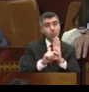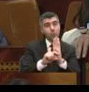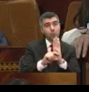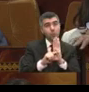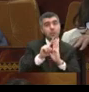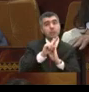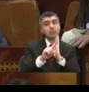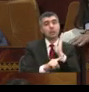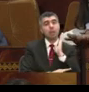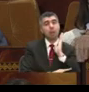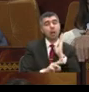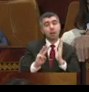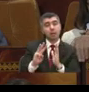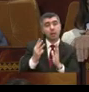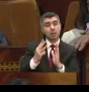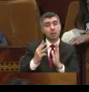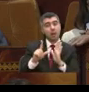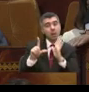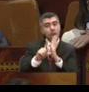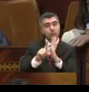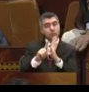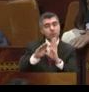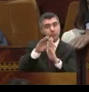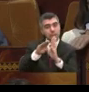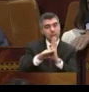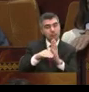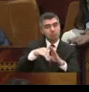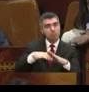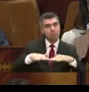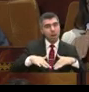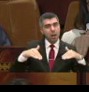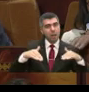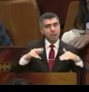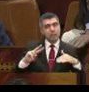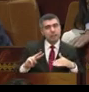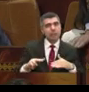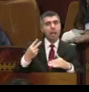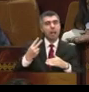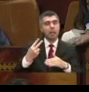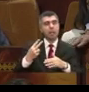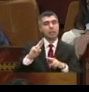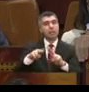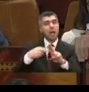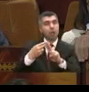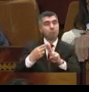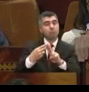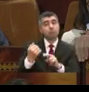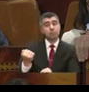الثالث والنظام الداخلي واضح، يعني الوجوب يأتي من الأسبوع الثاني، وربما راه تأخرنا في هذا